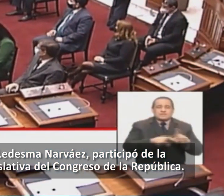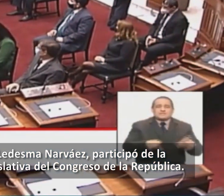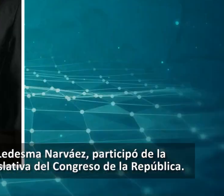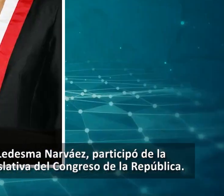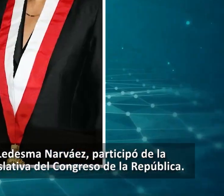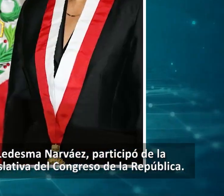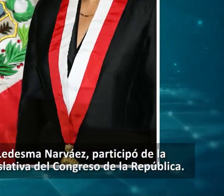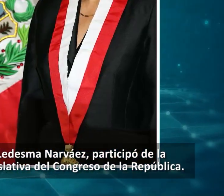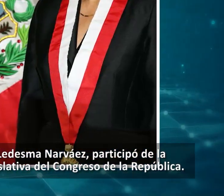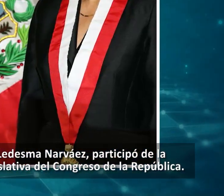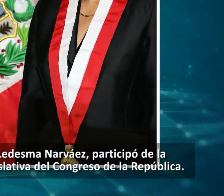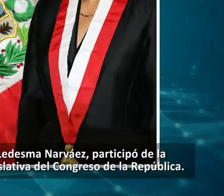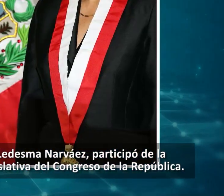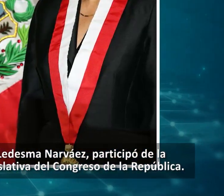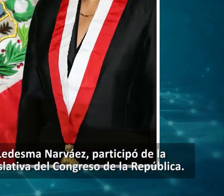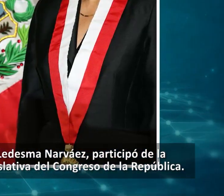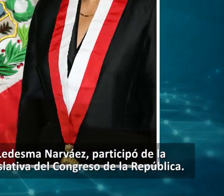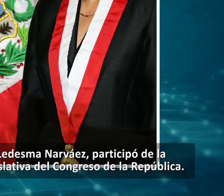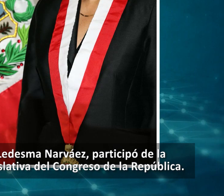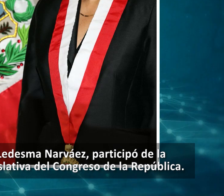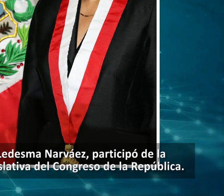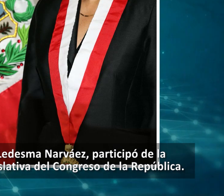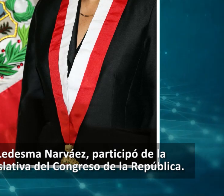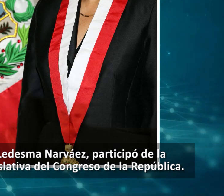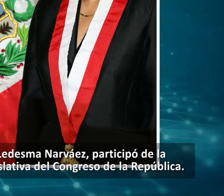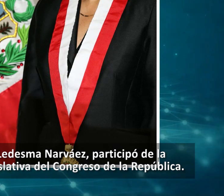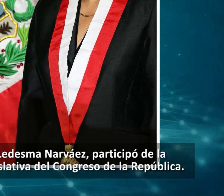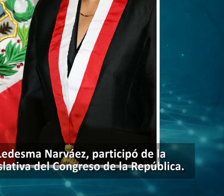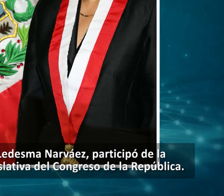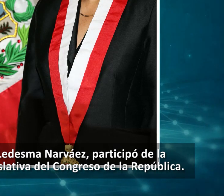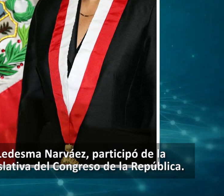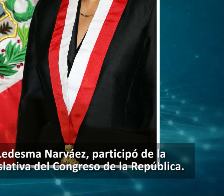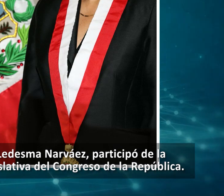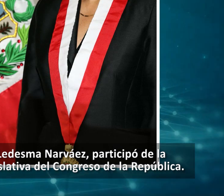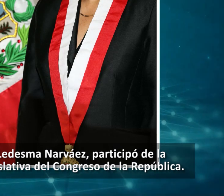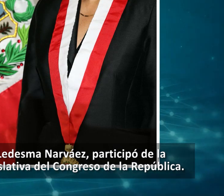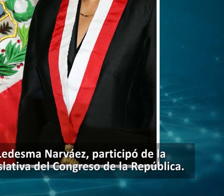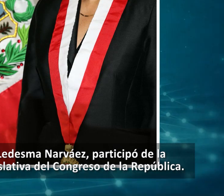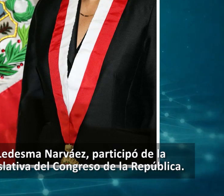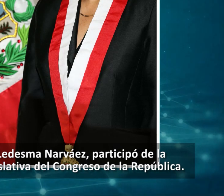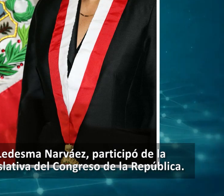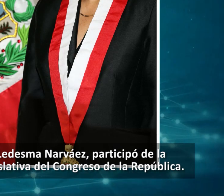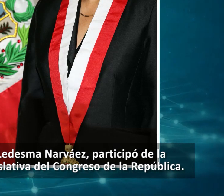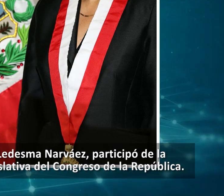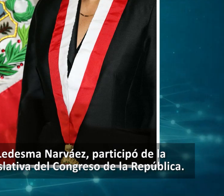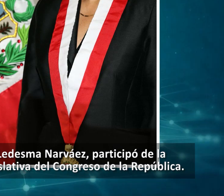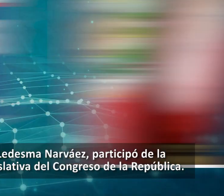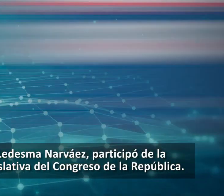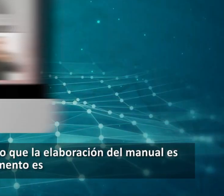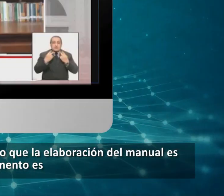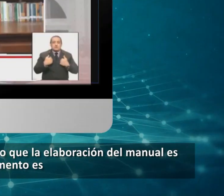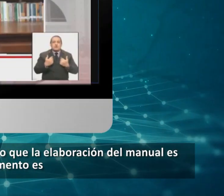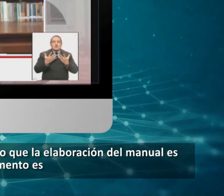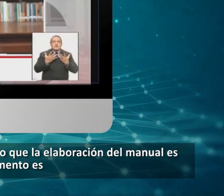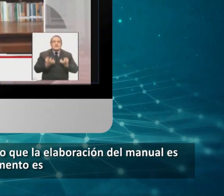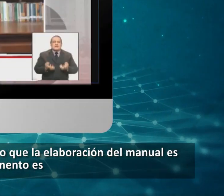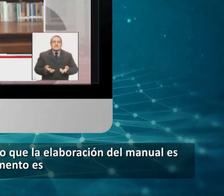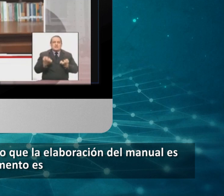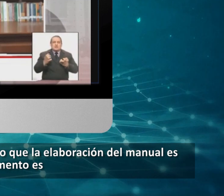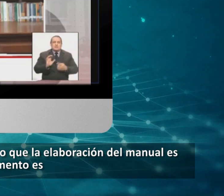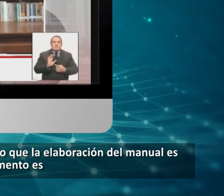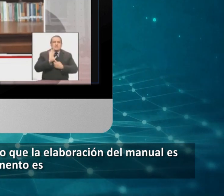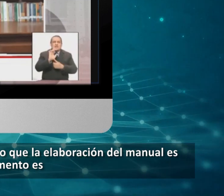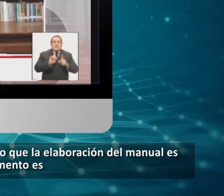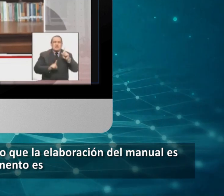Musug, Edición, Manual de Técnica Legislativa Nizjata, Congreso de la República, Chayachisjanta. Kaijuñonaku